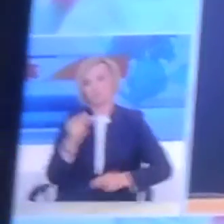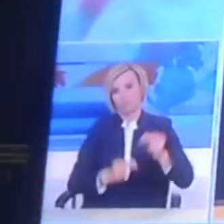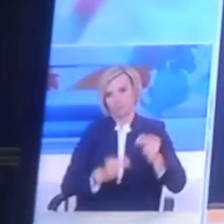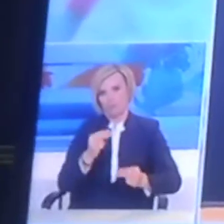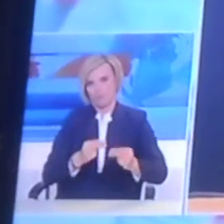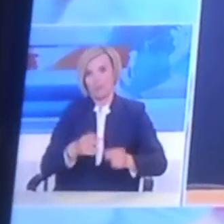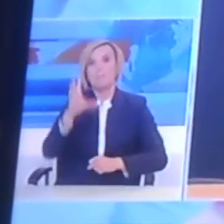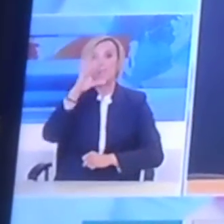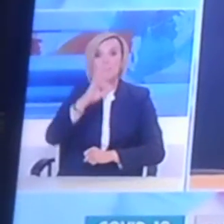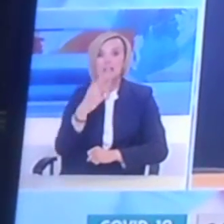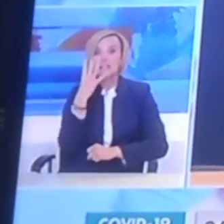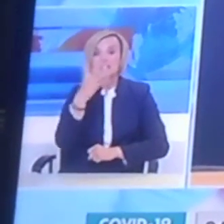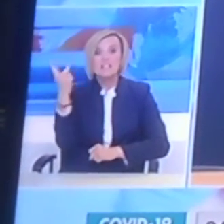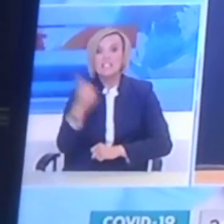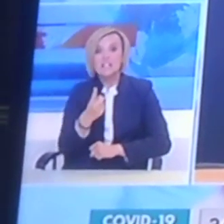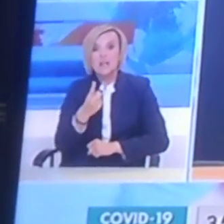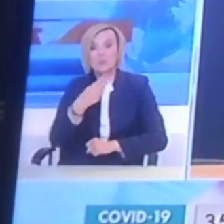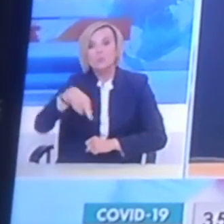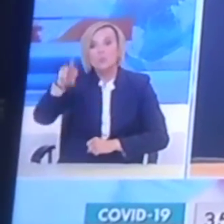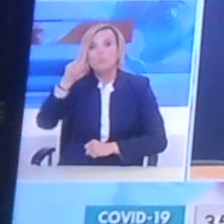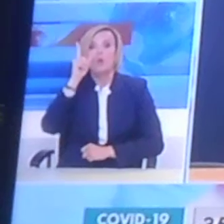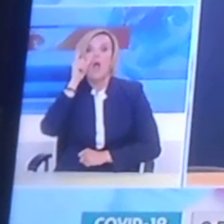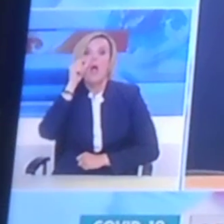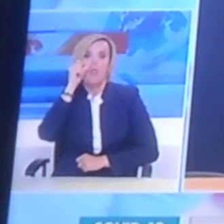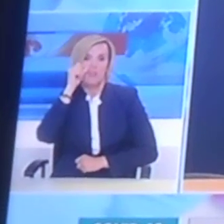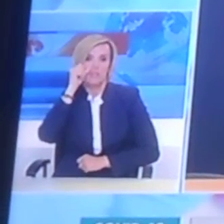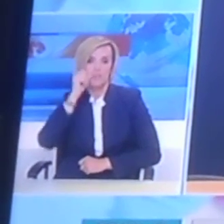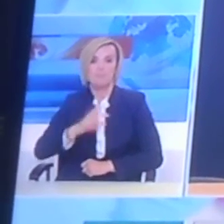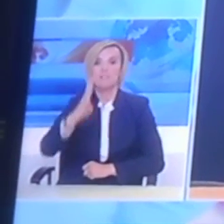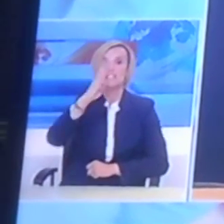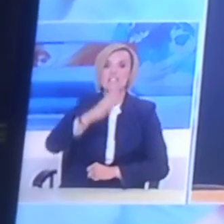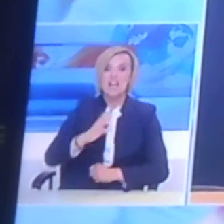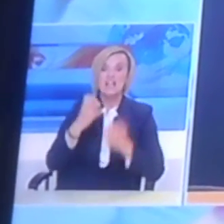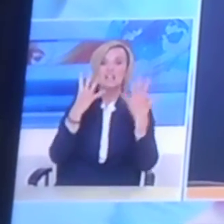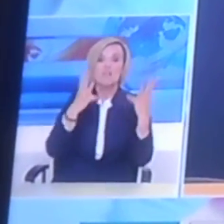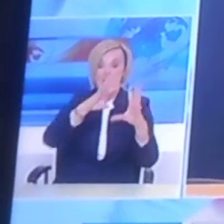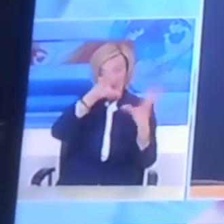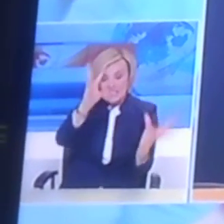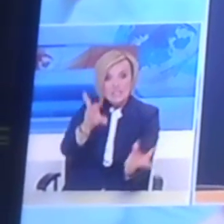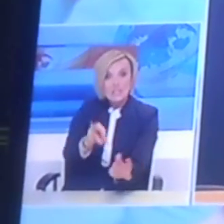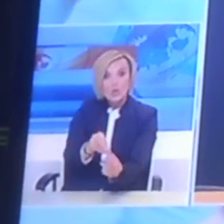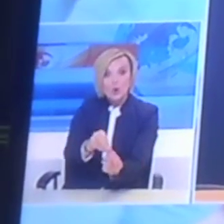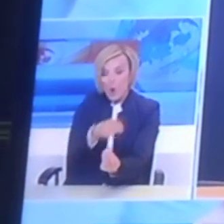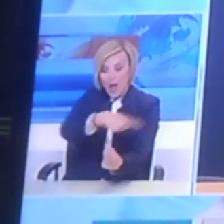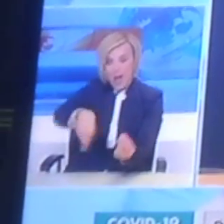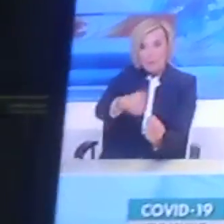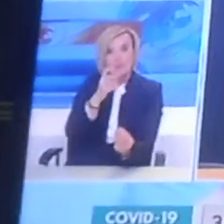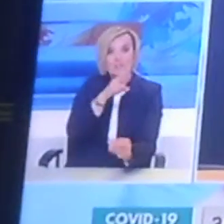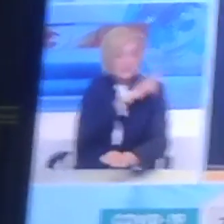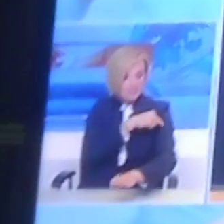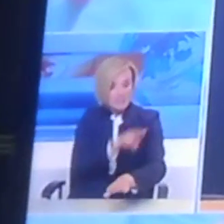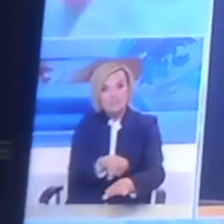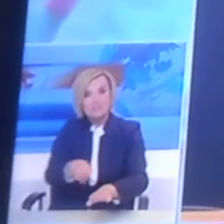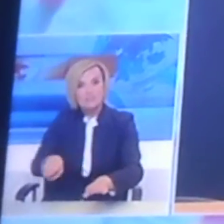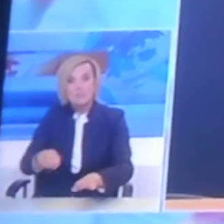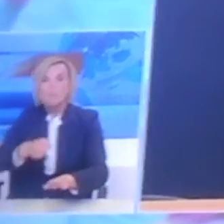54% είναι άνδρες και το 47% του συνόλου των νοσηλευομένων είναι μεγάλης ηλικίας,